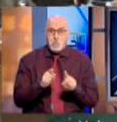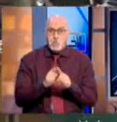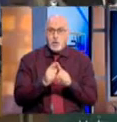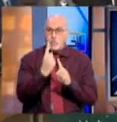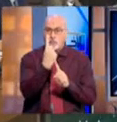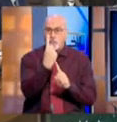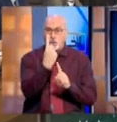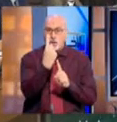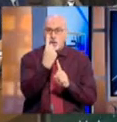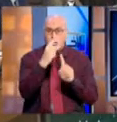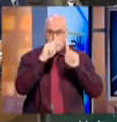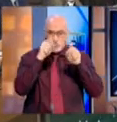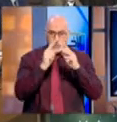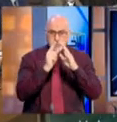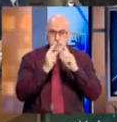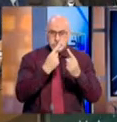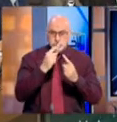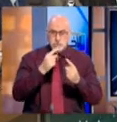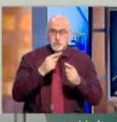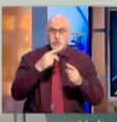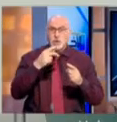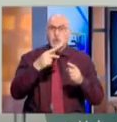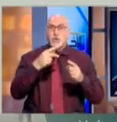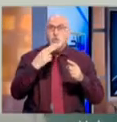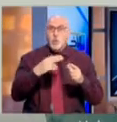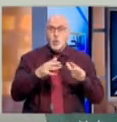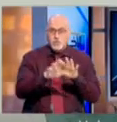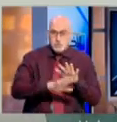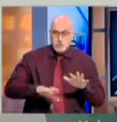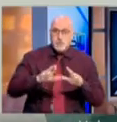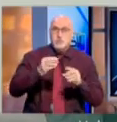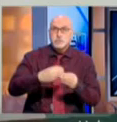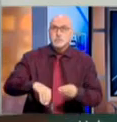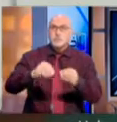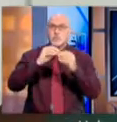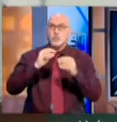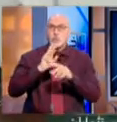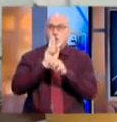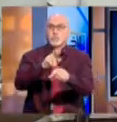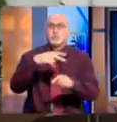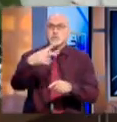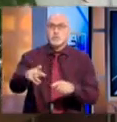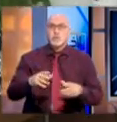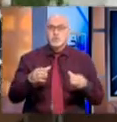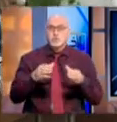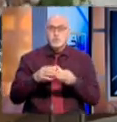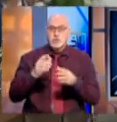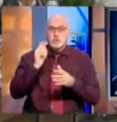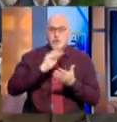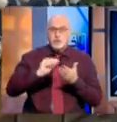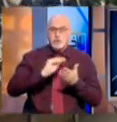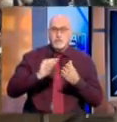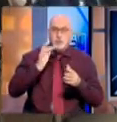غير ممركزة للاستثمار المحلي وتعزيز صلاحياتها بتأهيل ممثلي الهيئات والإدارات